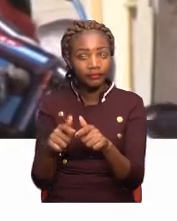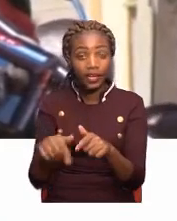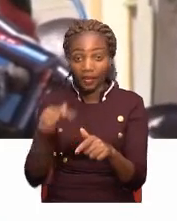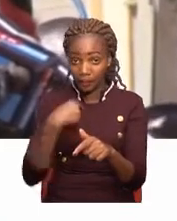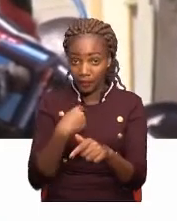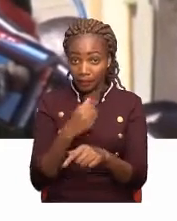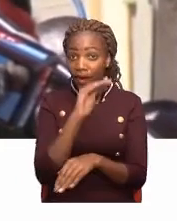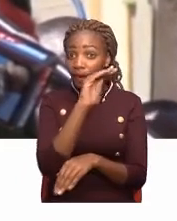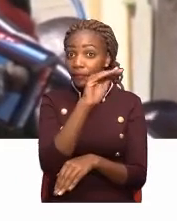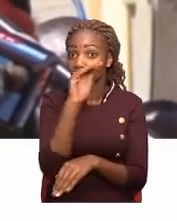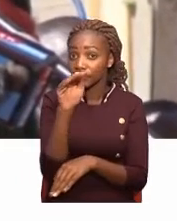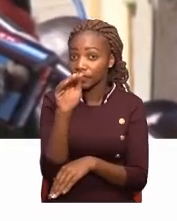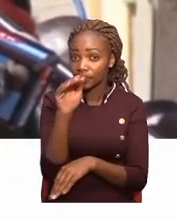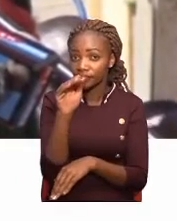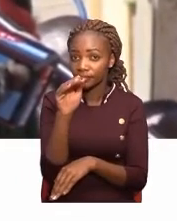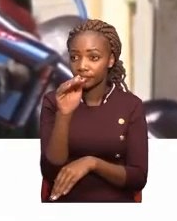kimoja.